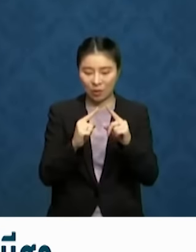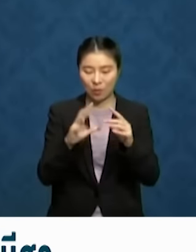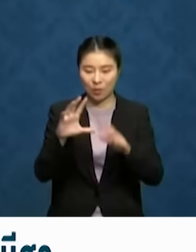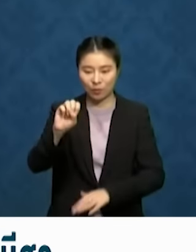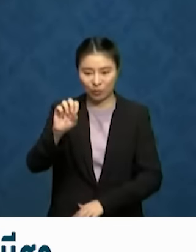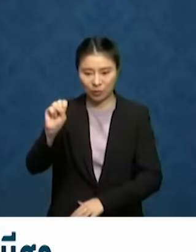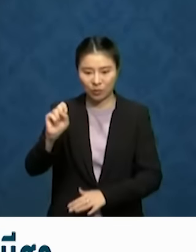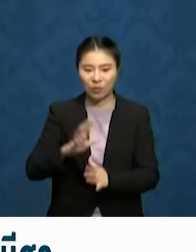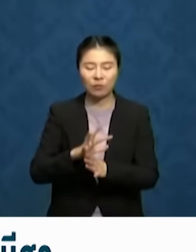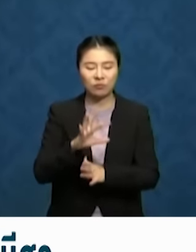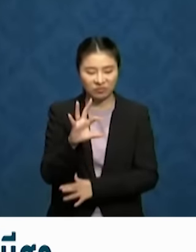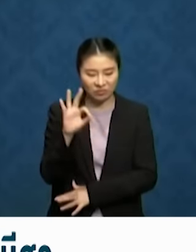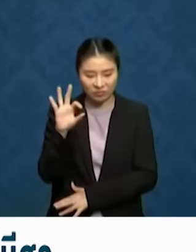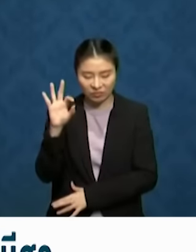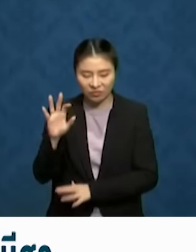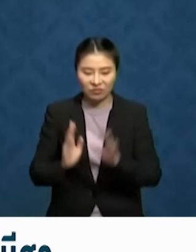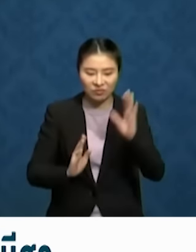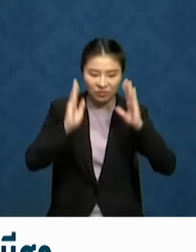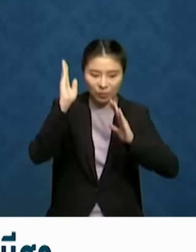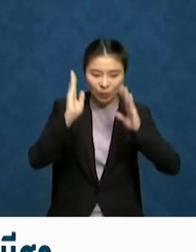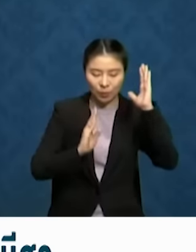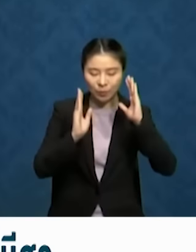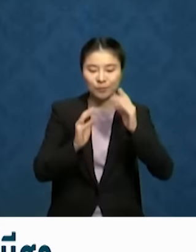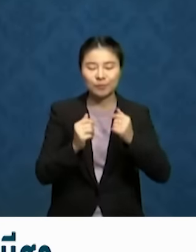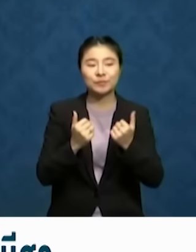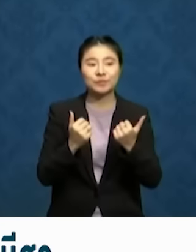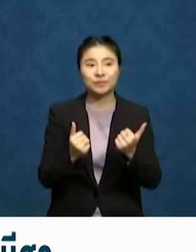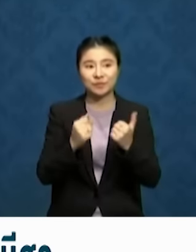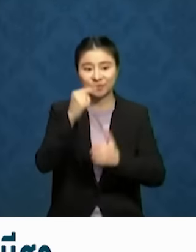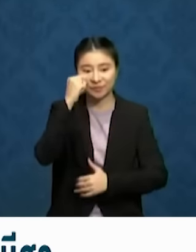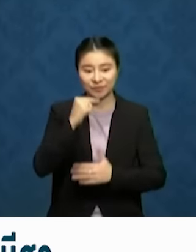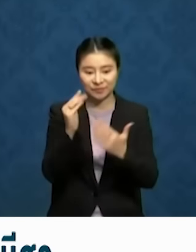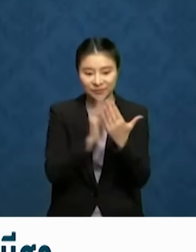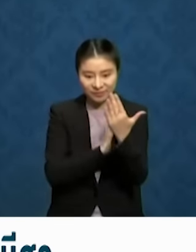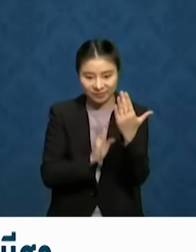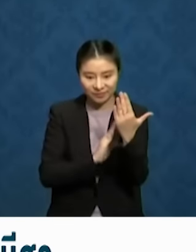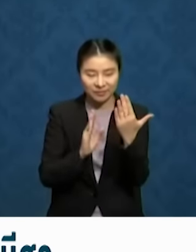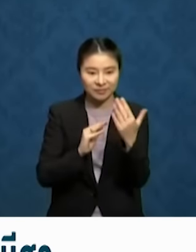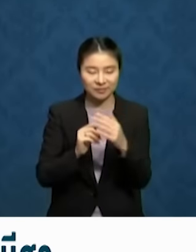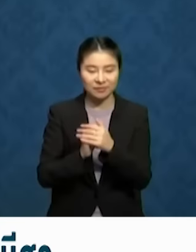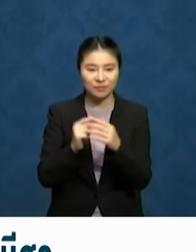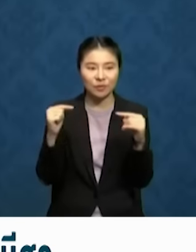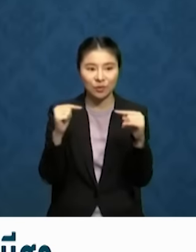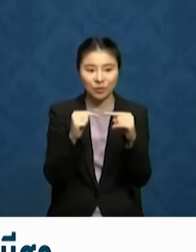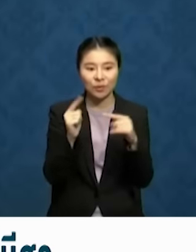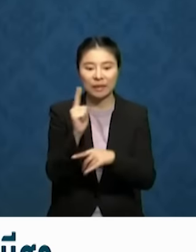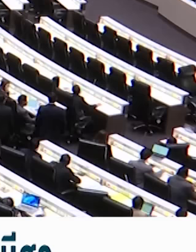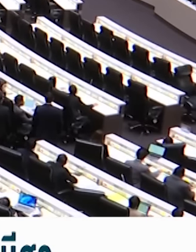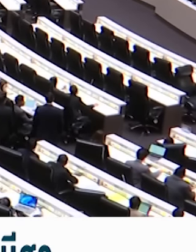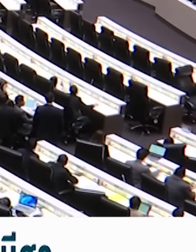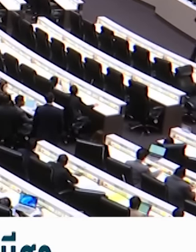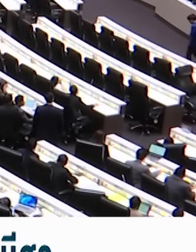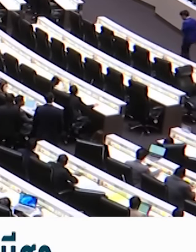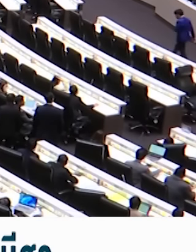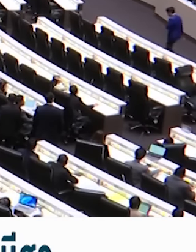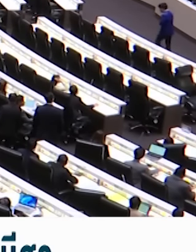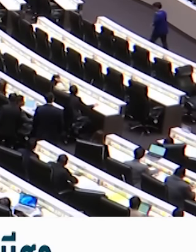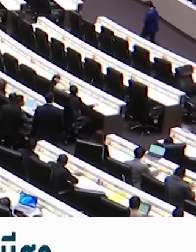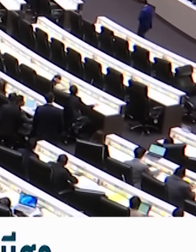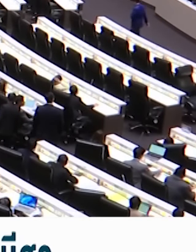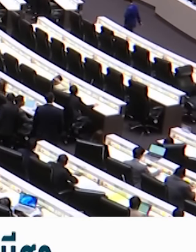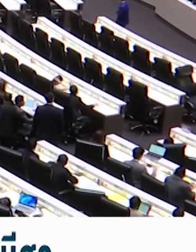เดินทางมาถึงจุดที่เราเรียกกันว่าช่วงขาลงทางด้านเศรษฐกิจสบัตินะครับต้อง